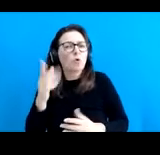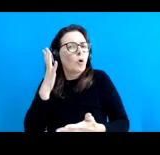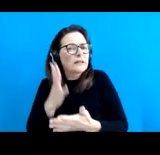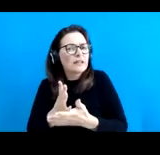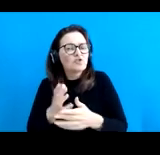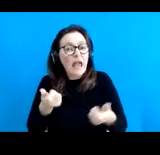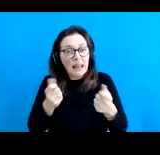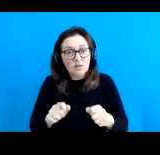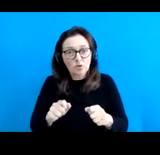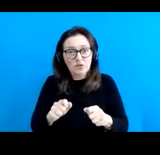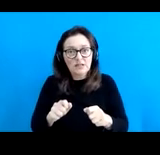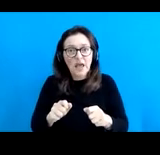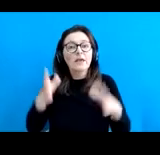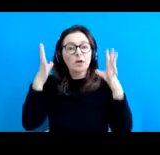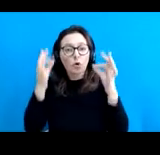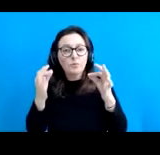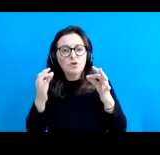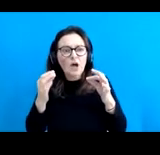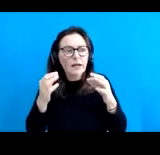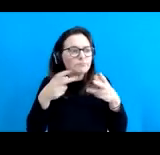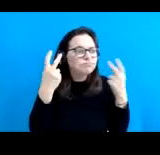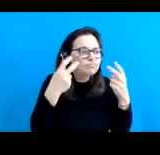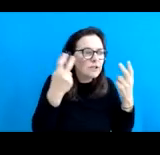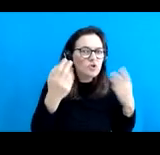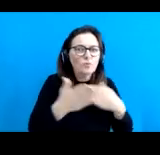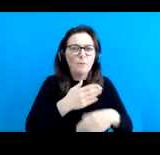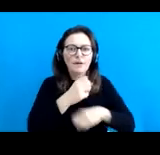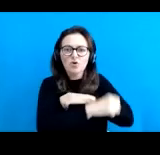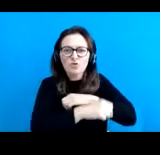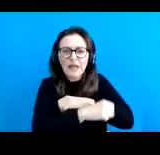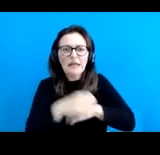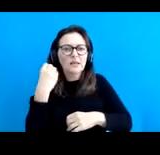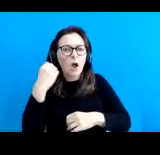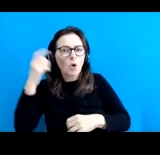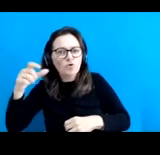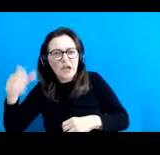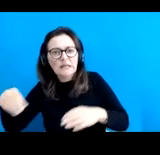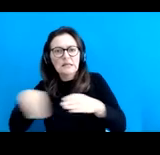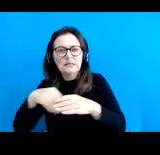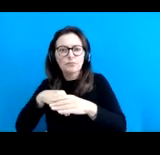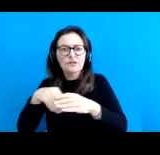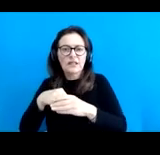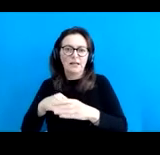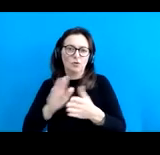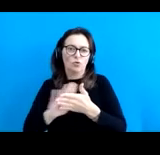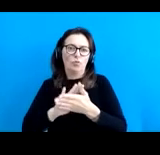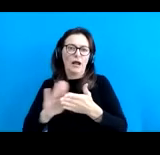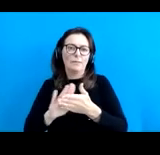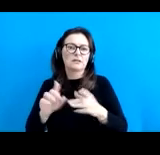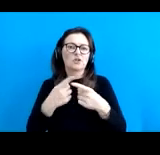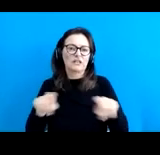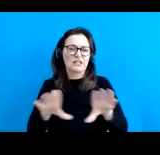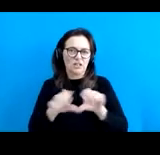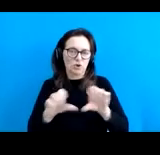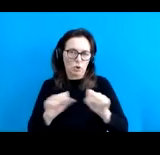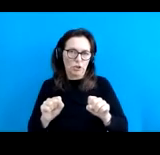običajno vneto iščemo med svojimi učenci, študenti, zaposlenimi in uporabniki različnih storitev. Ob